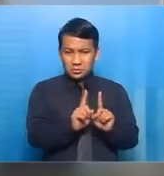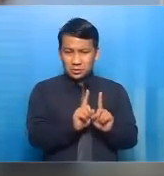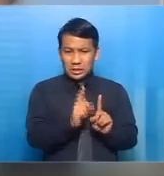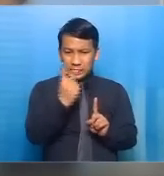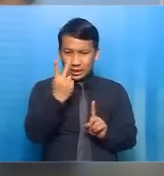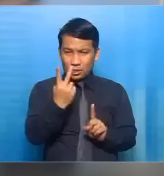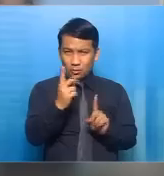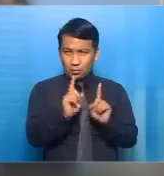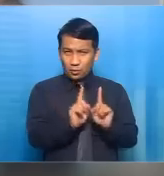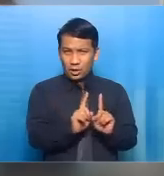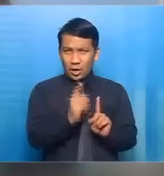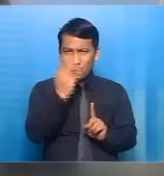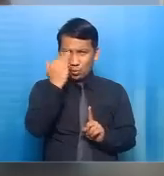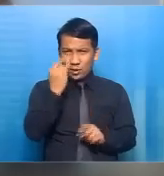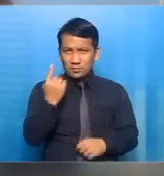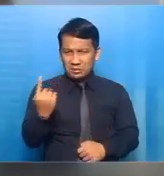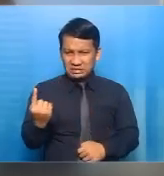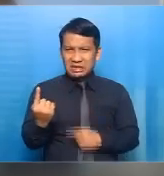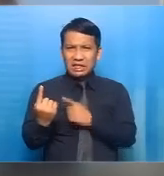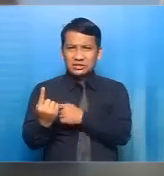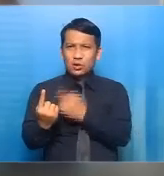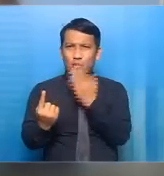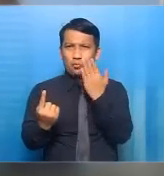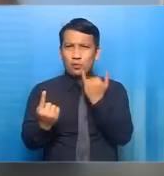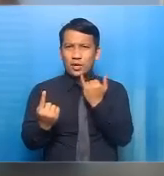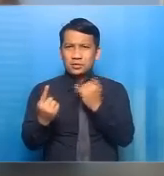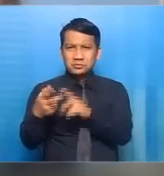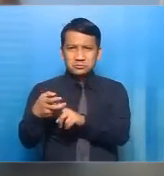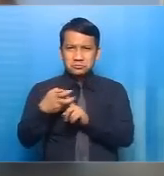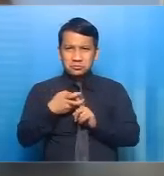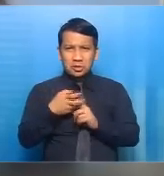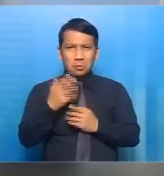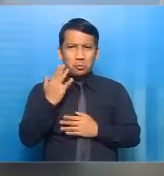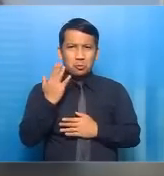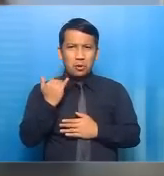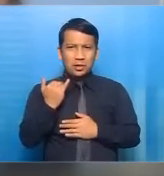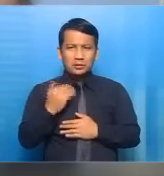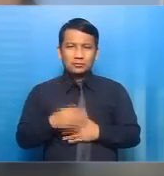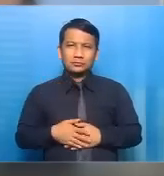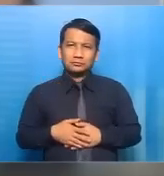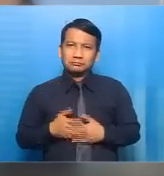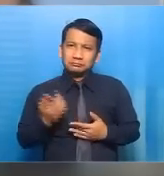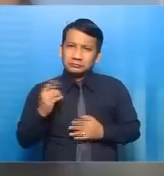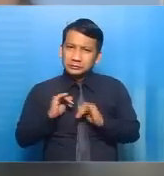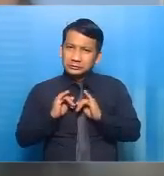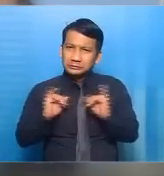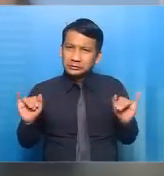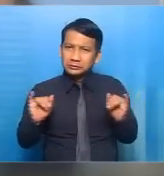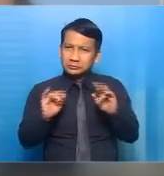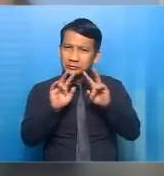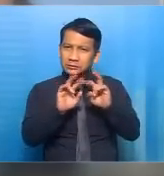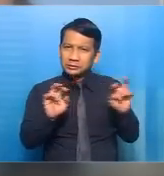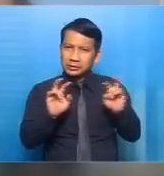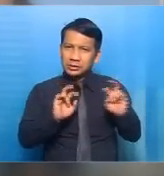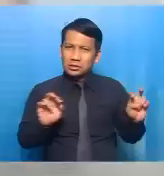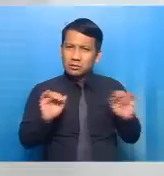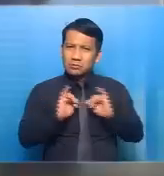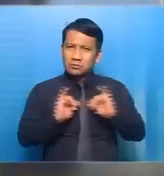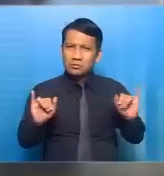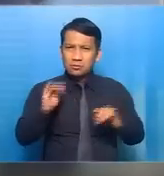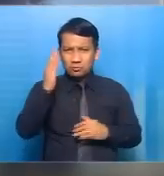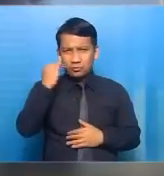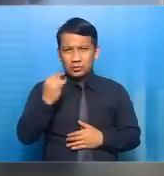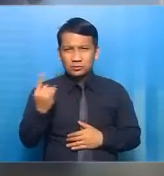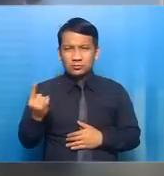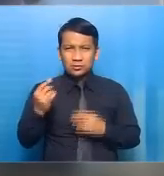system 2x2. Bakit mag-isa lang siya that very moment na siya dinukot? Yun din po yung inimbestigahan natin. Bakit po mag-isa siya? Tumabas